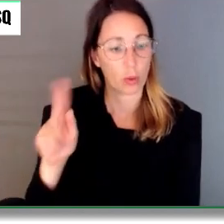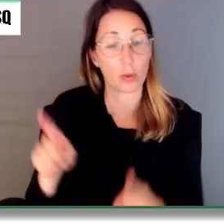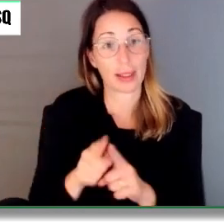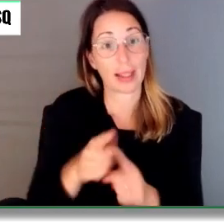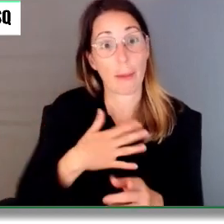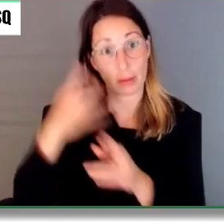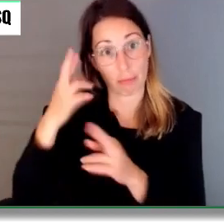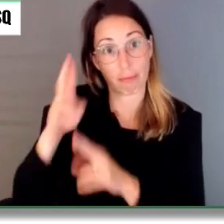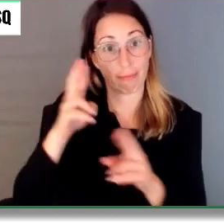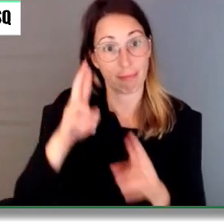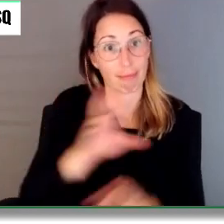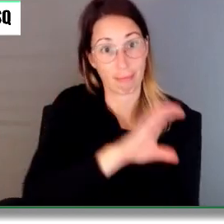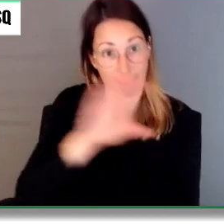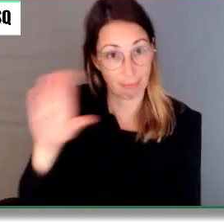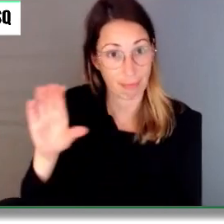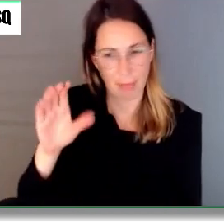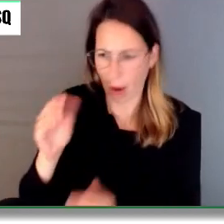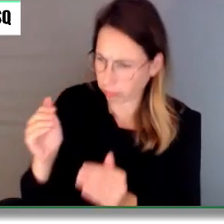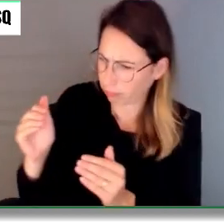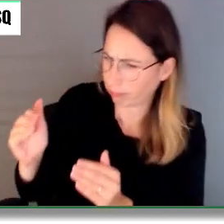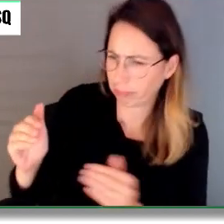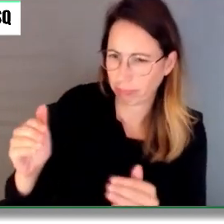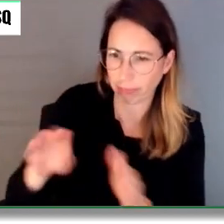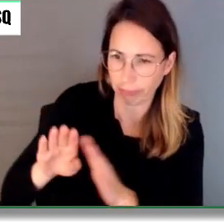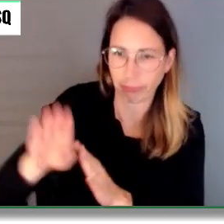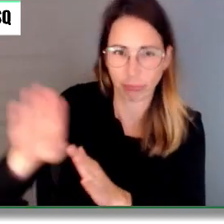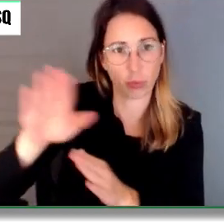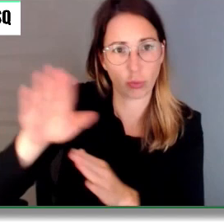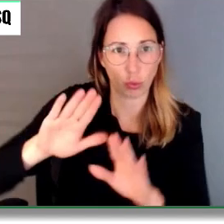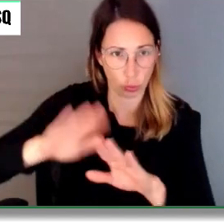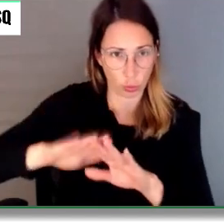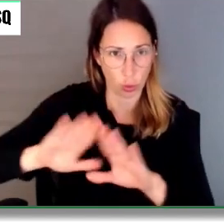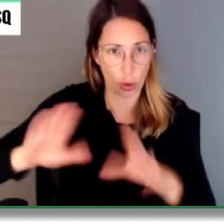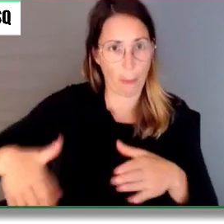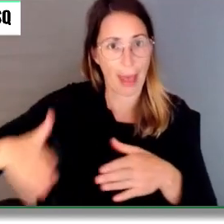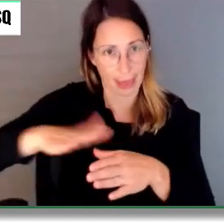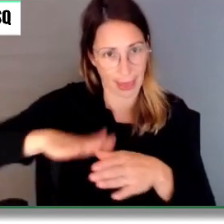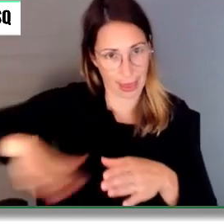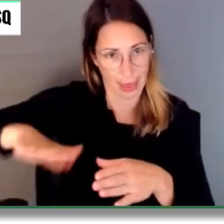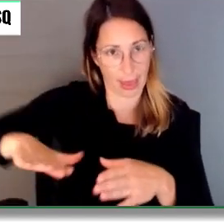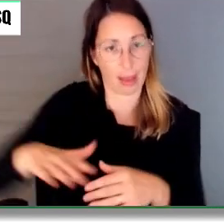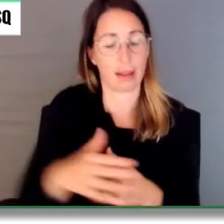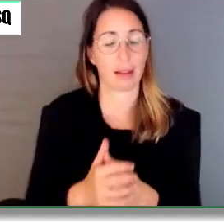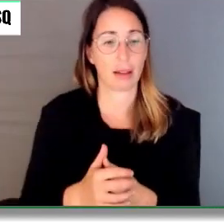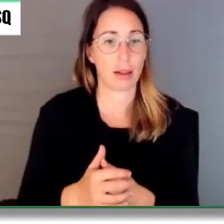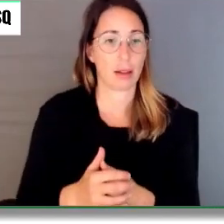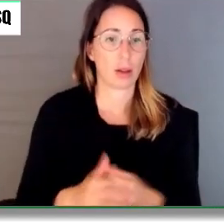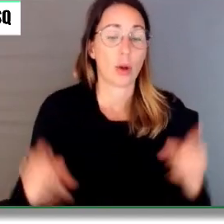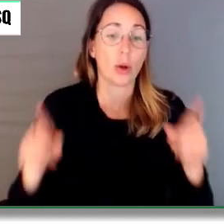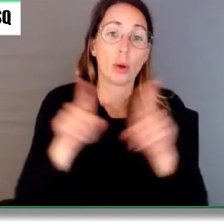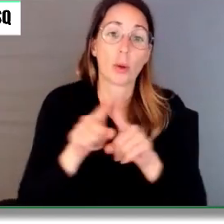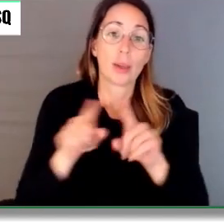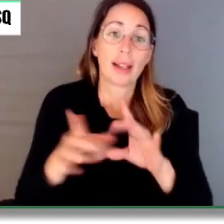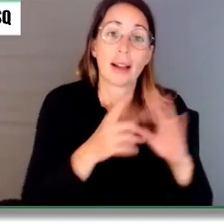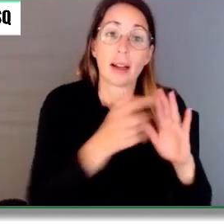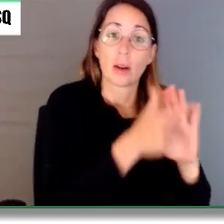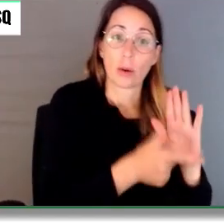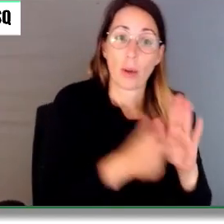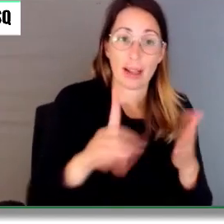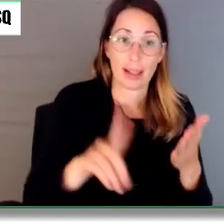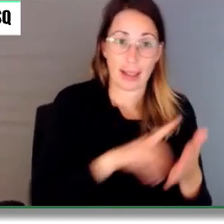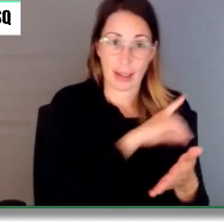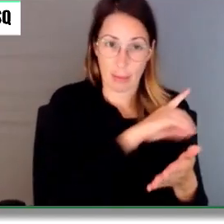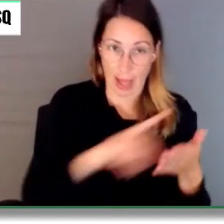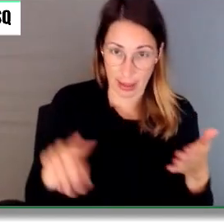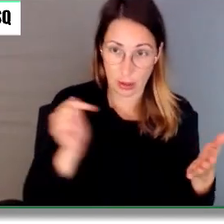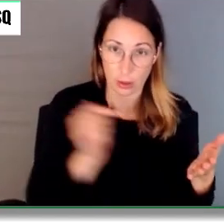des avancées importantes dans le domaine. En Australie, en vertu de notre loi de discrimination et